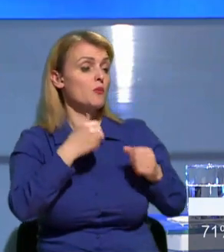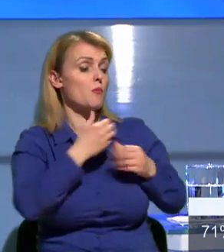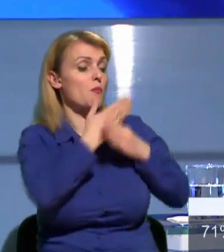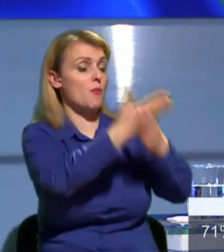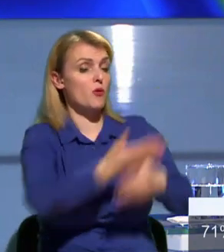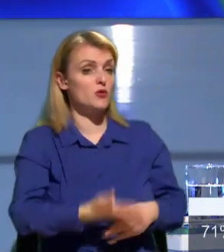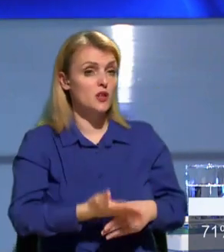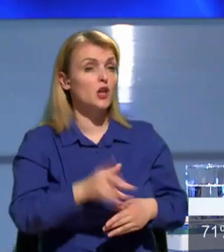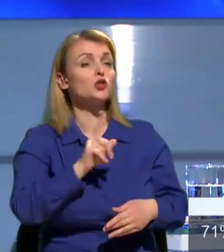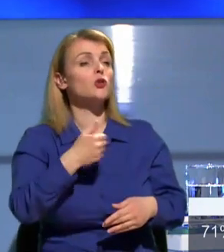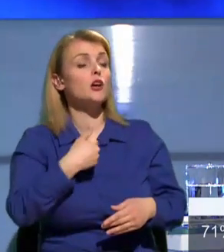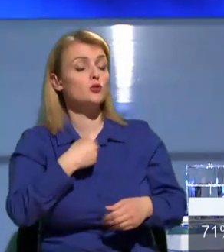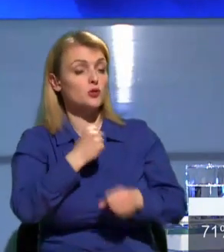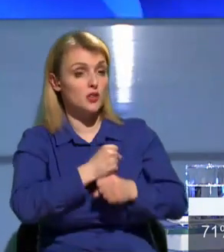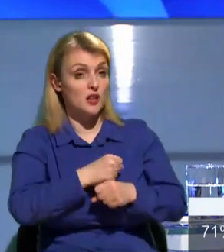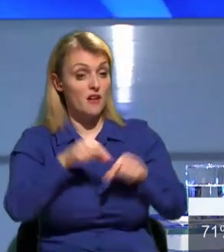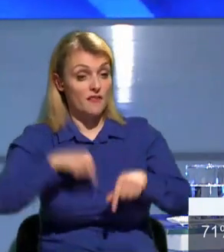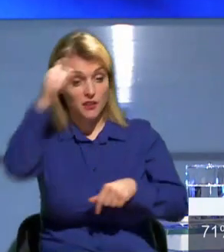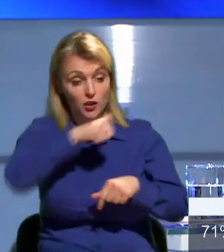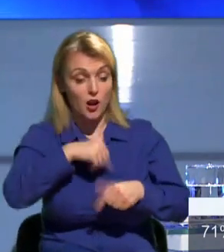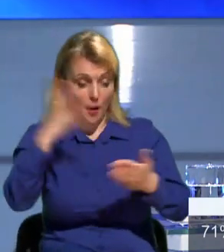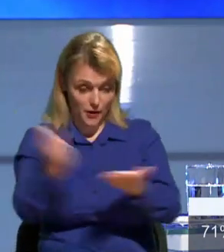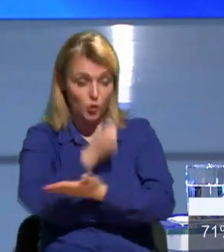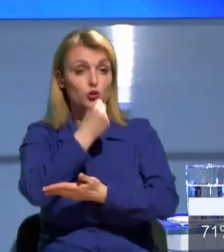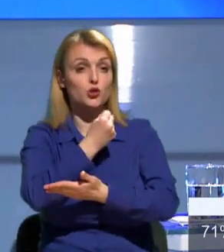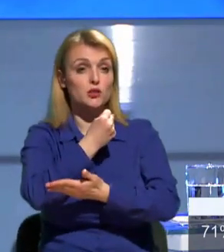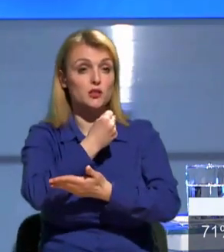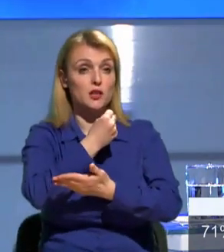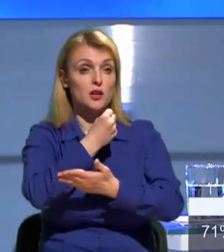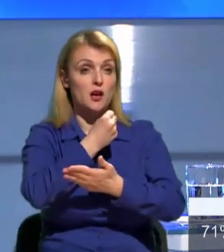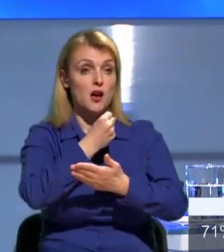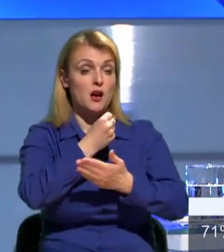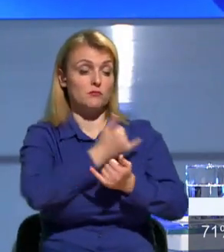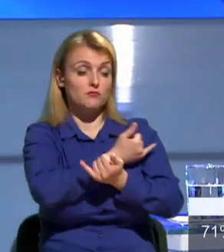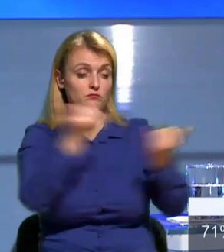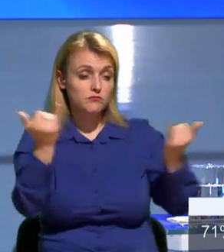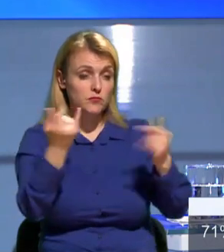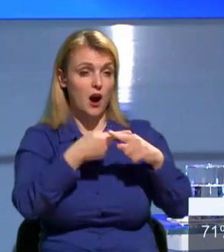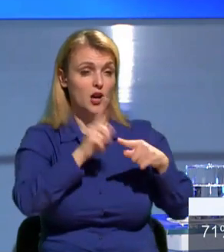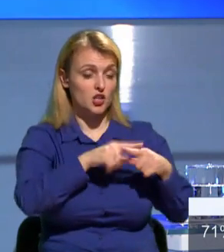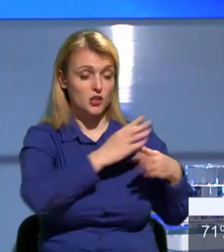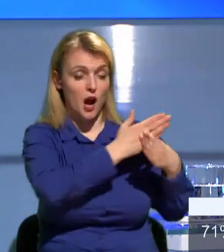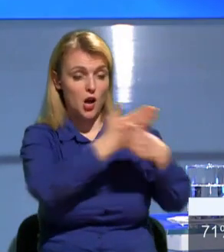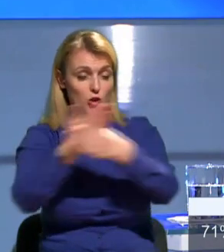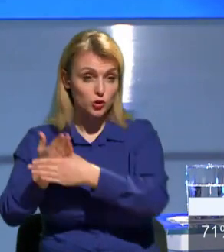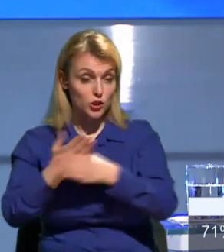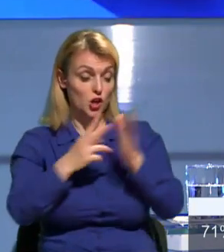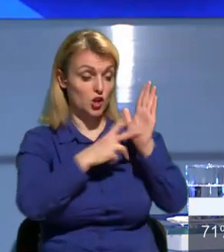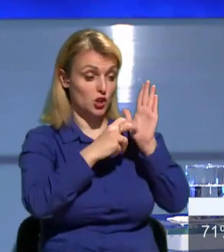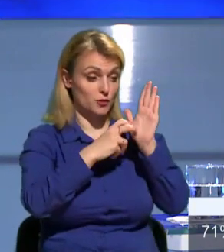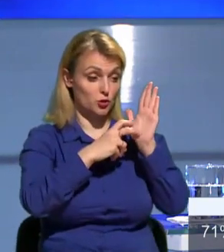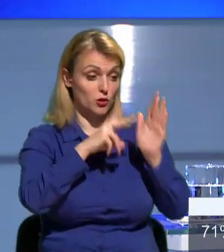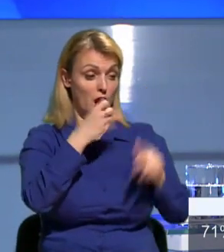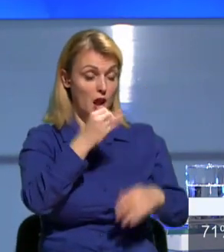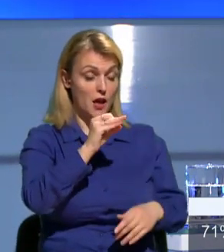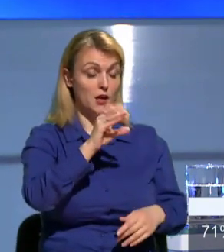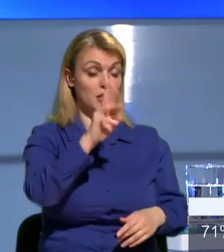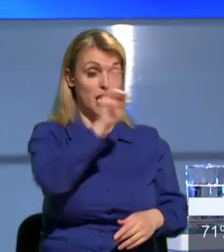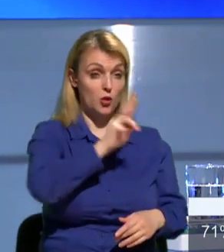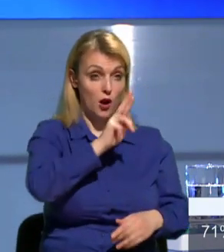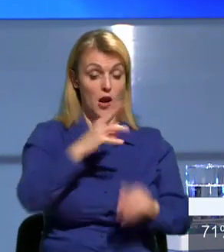este inițiativa mea? Noi în acest an am reușit să le dăm acest suport unic, 700 de lei în ianuarie, 900 de lei în